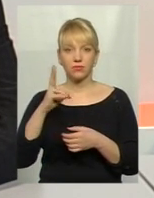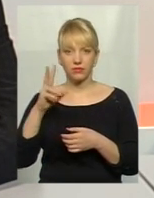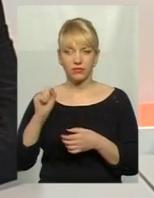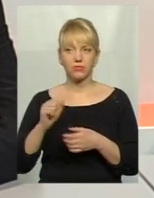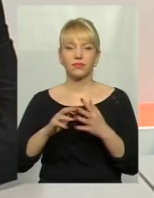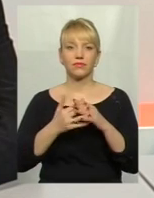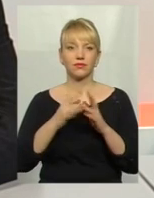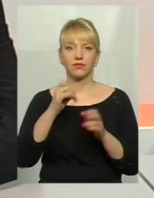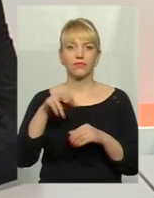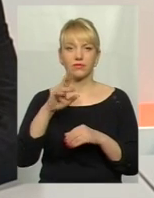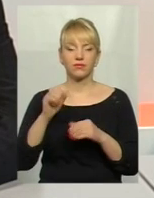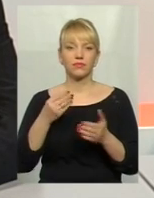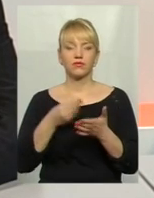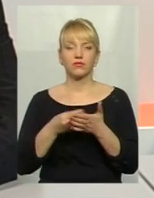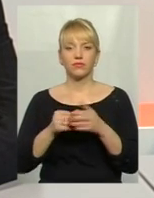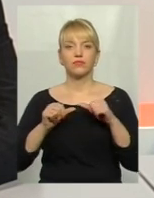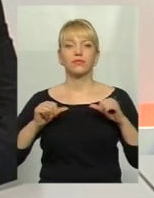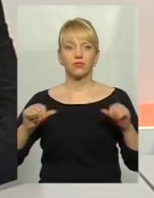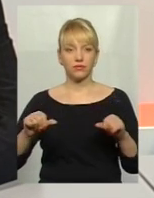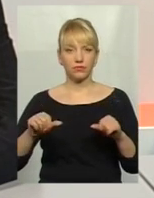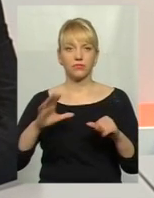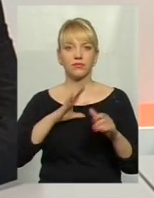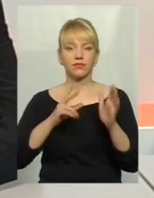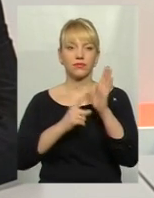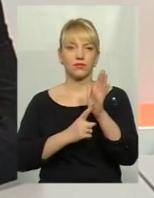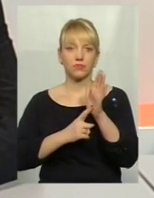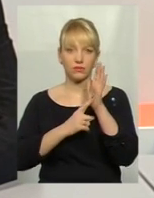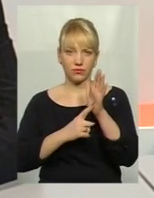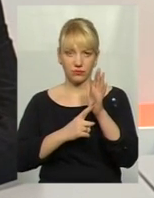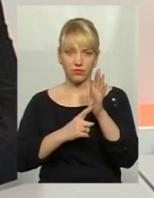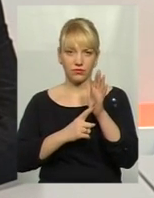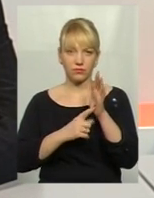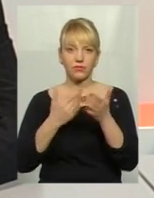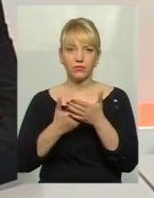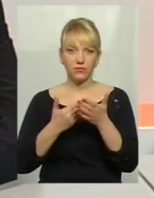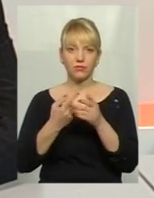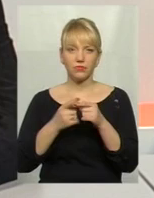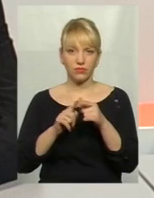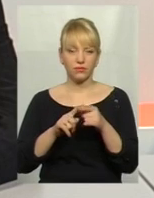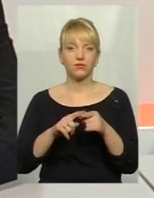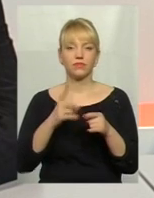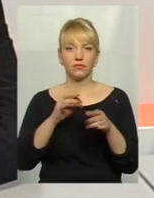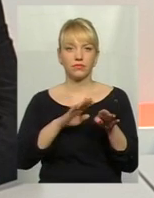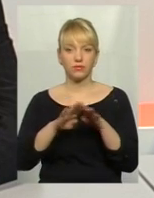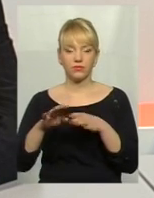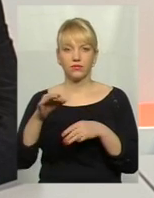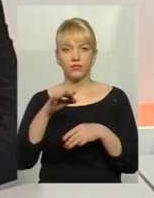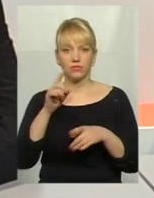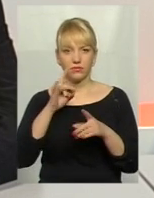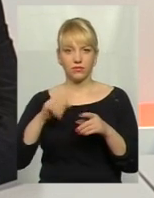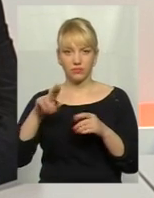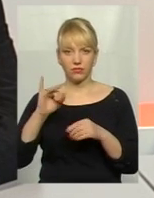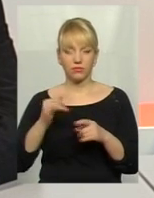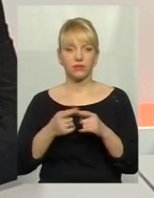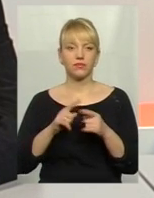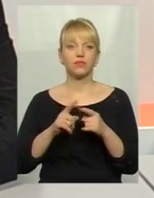раді бюджетна комісія йшла 6 годин. Мабуть, це так на рівні обласної ради. Тобто 6 годин селищна